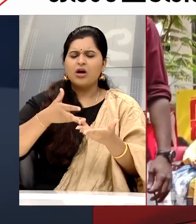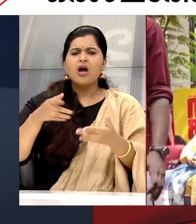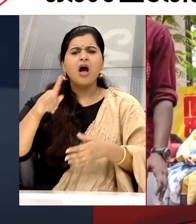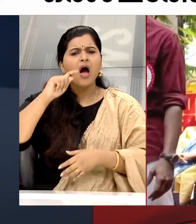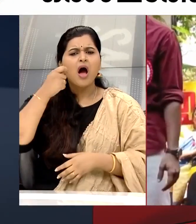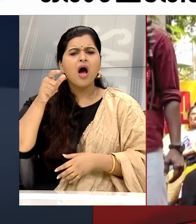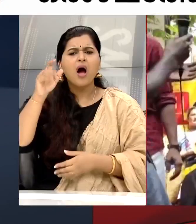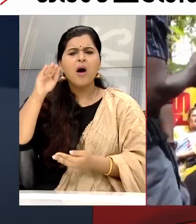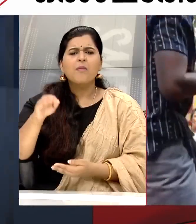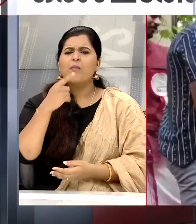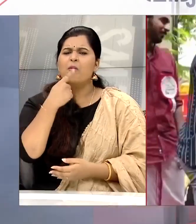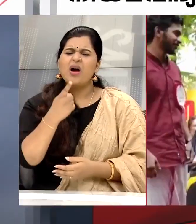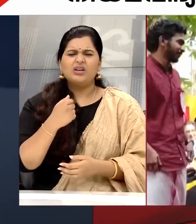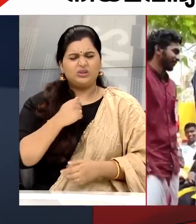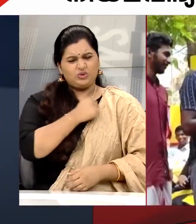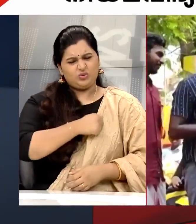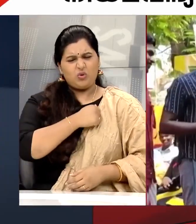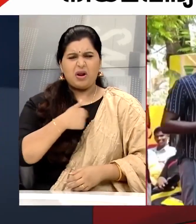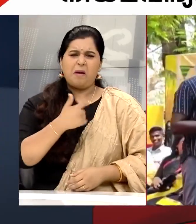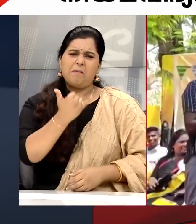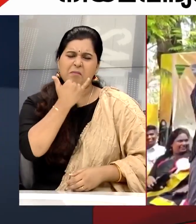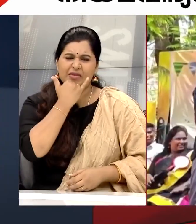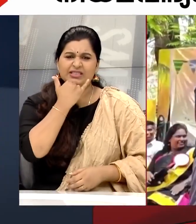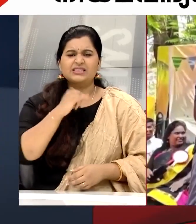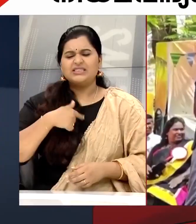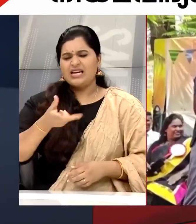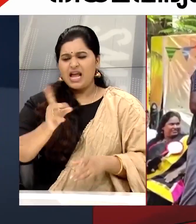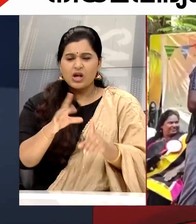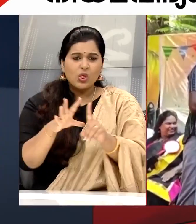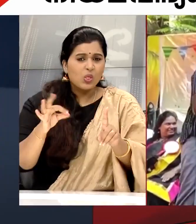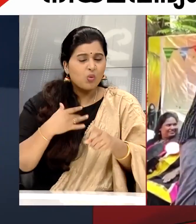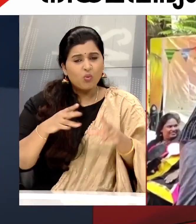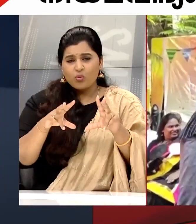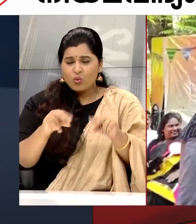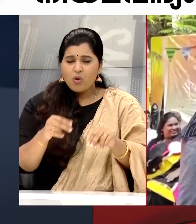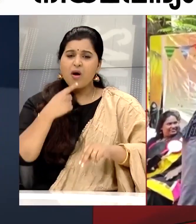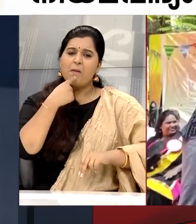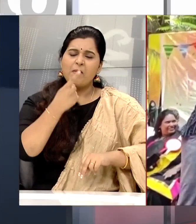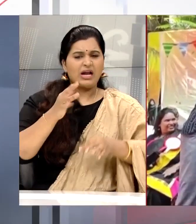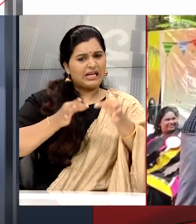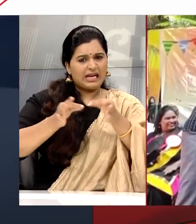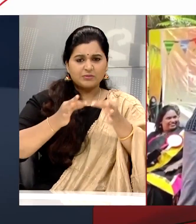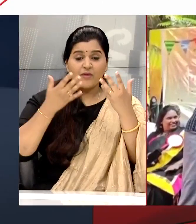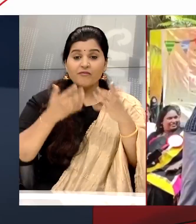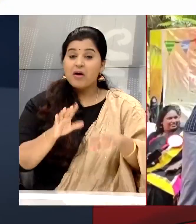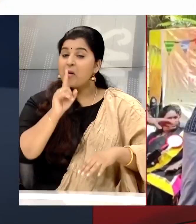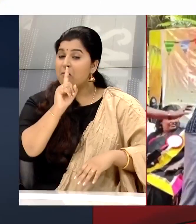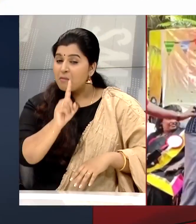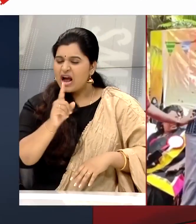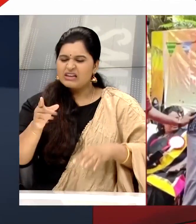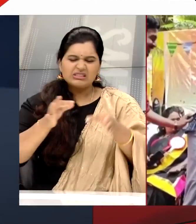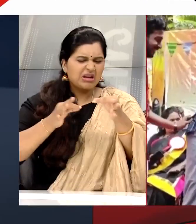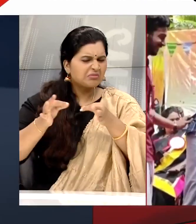വിശദീകരണത്തിൽ തനിക്ക് തെറ്റുപറ്റിയെന്നും ഇത്തരം തെറ്റുകൾ ഇനി ആവർത്തിക്കുകയില്ല എന്നുമായിരുന്നു വിഷ്ണു നൽകിയ ആ വിശദീകരണം. എന്നാൽ ഈ വിശദീകരണത്തിൽ